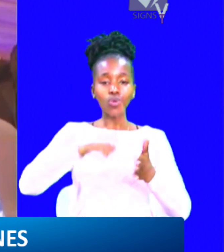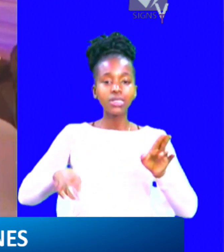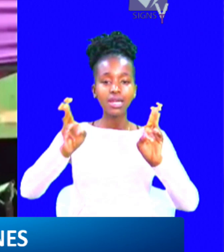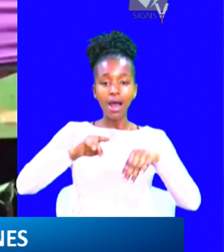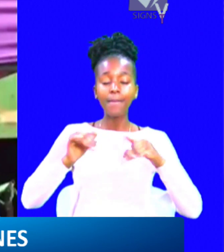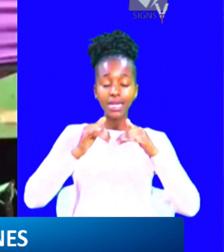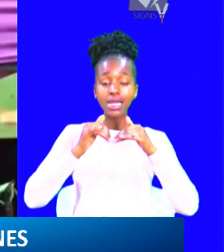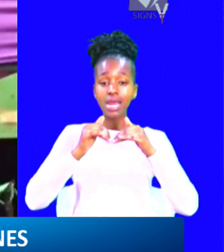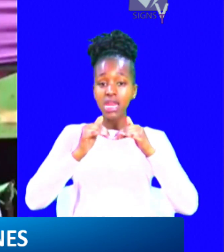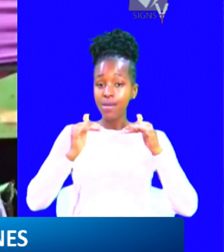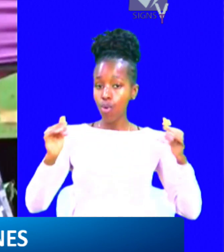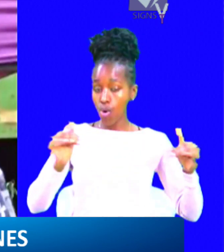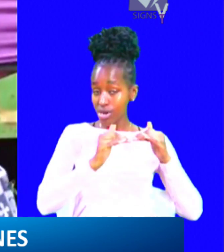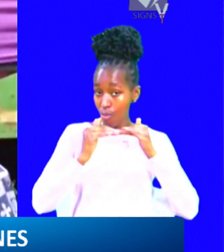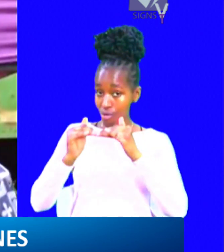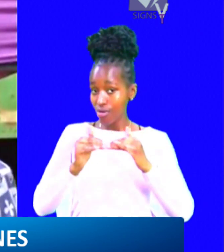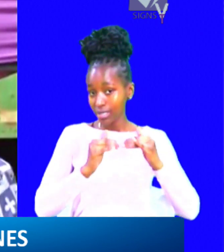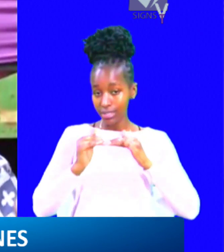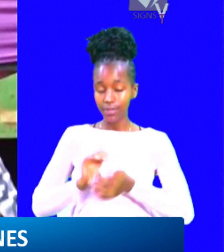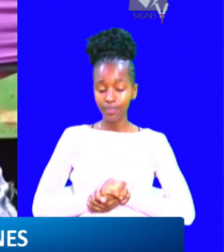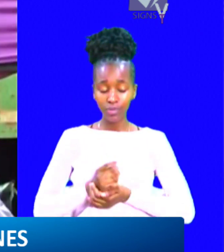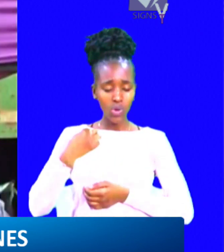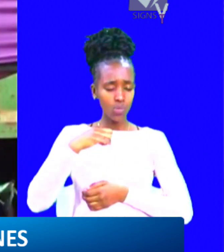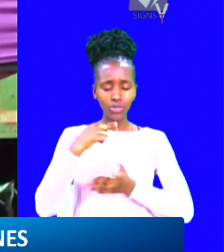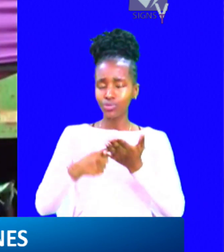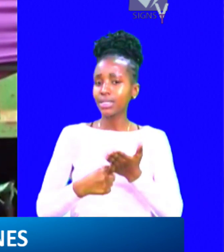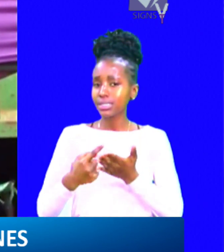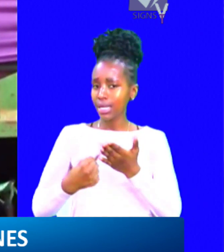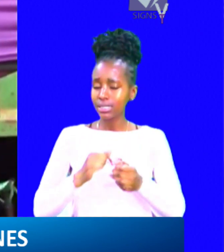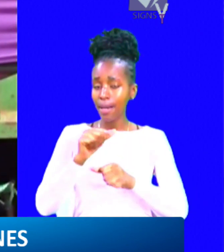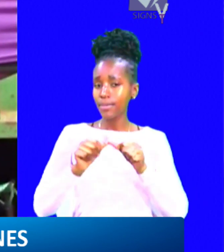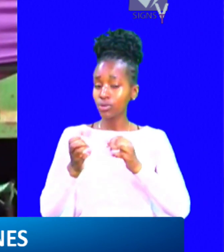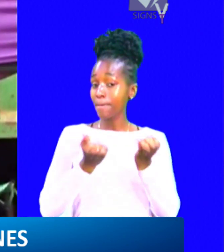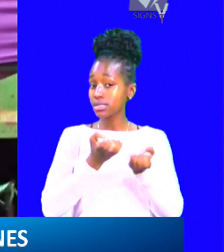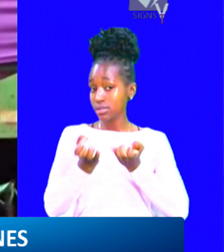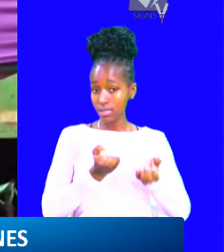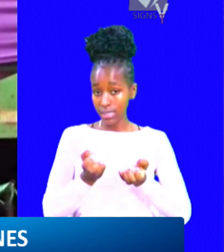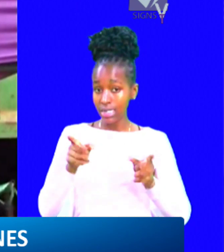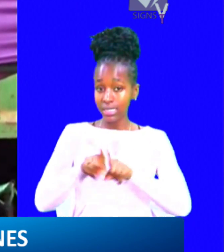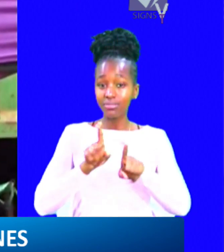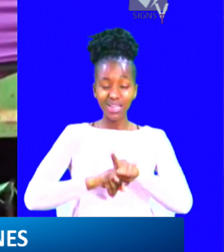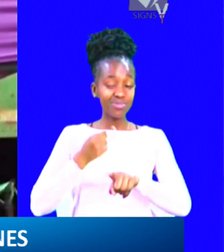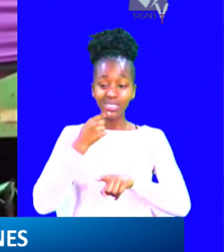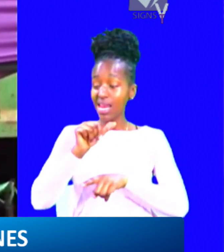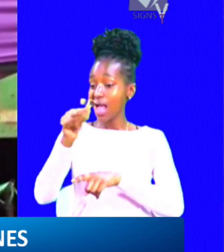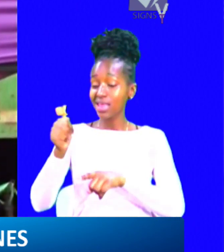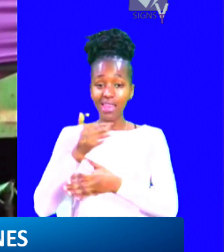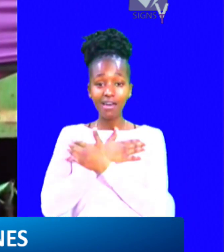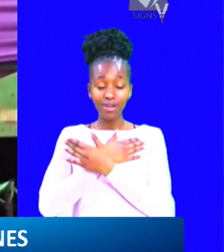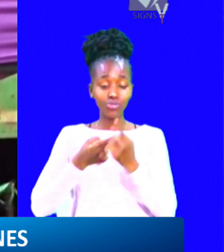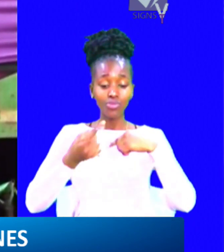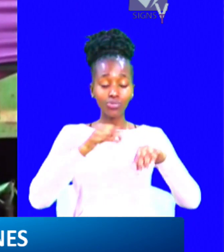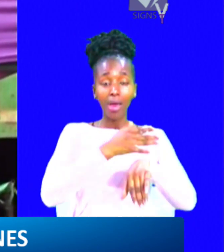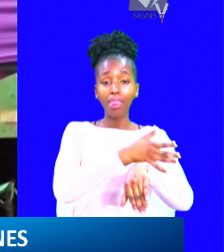kuacha kazi. We mean business, and I've told even our friends on the other side, we are not here to waste time. We are not to